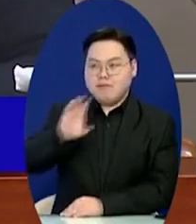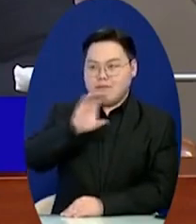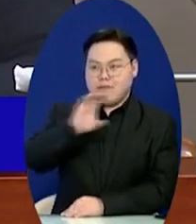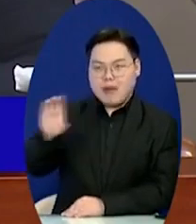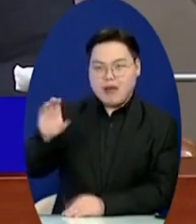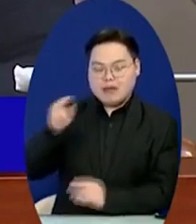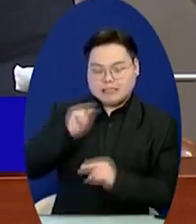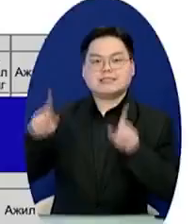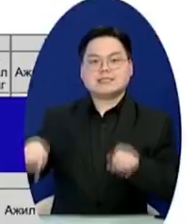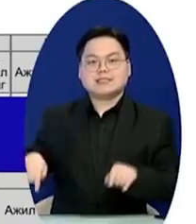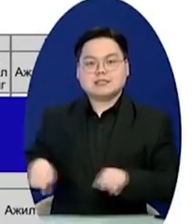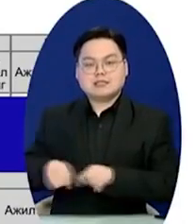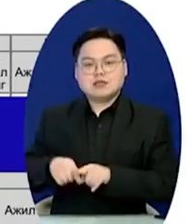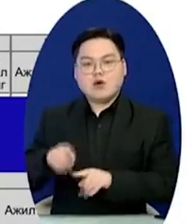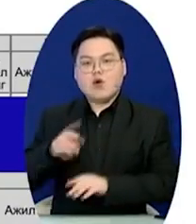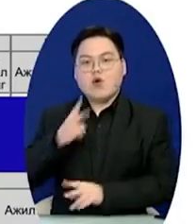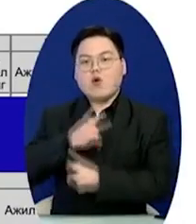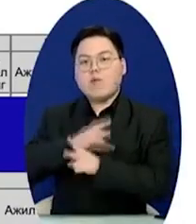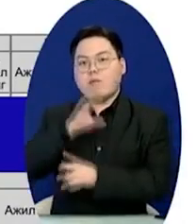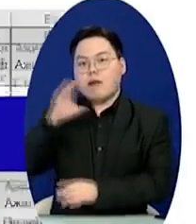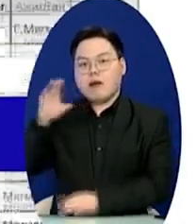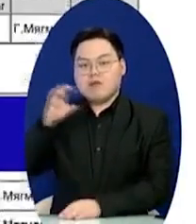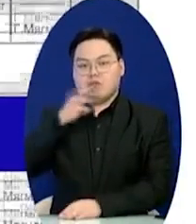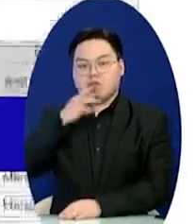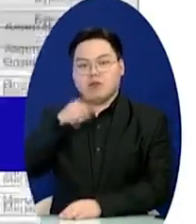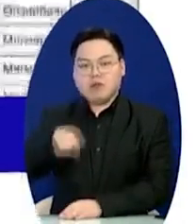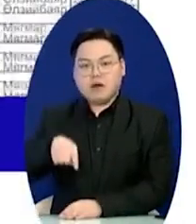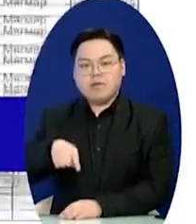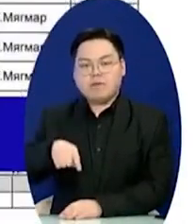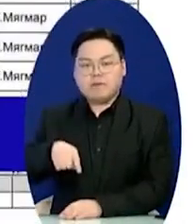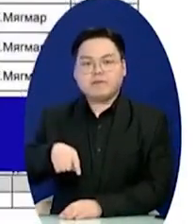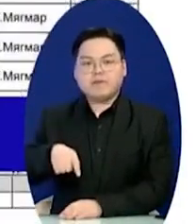надыг хамаарвал бас шалгасан. За хувьцаа эзэмшигч